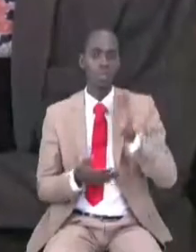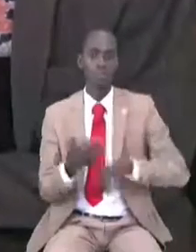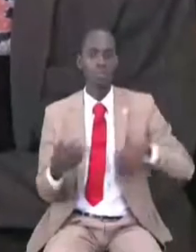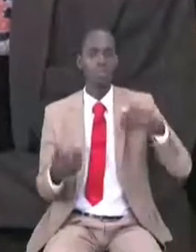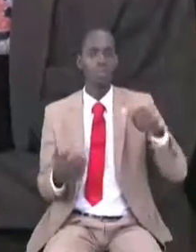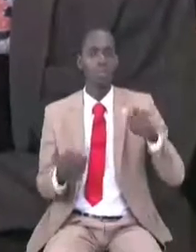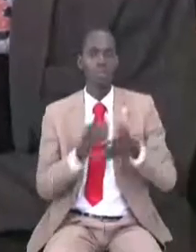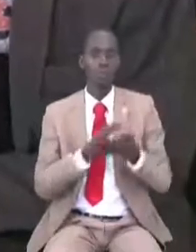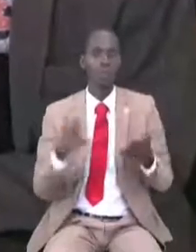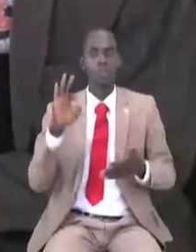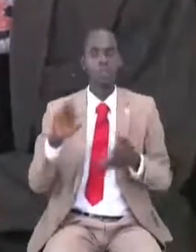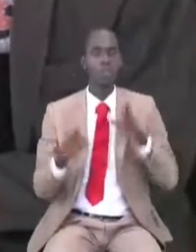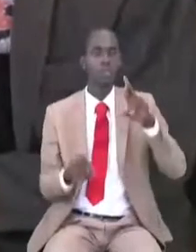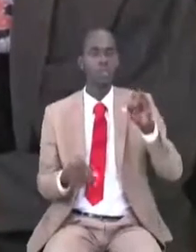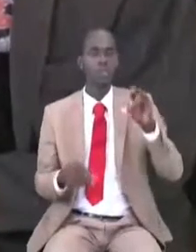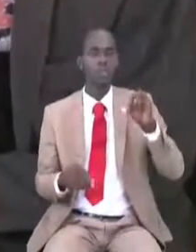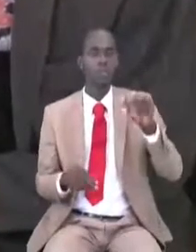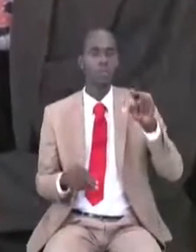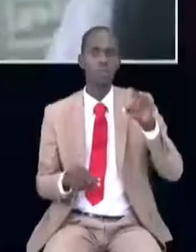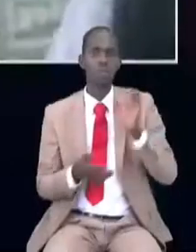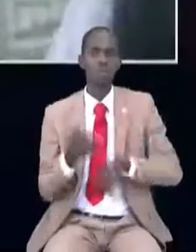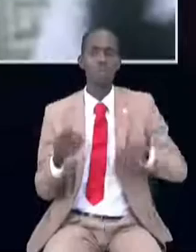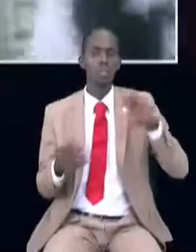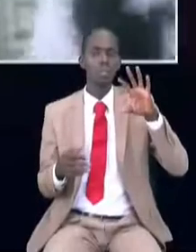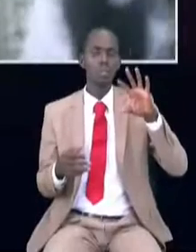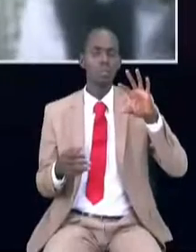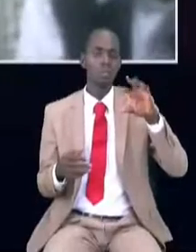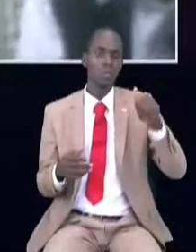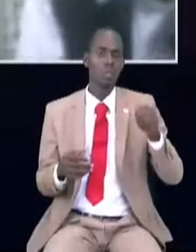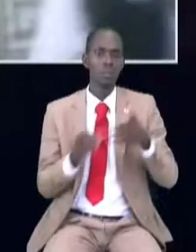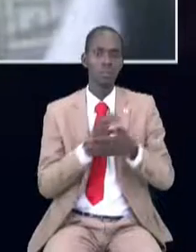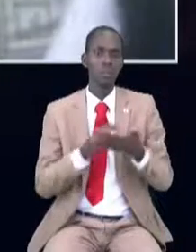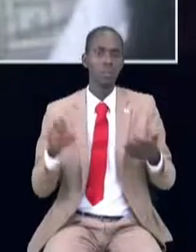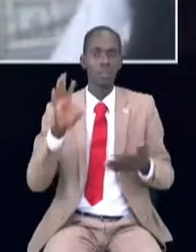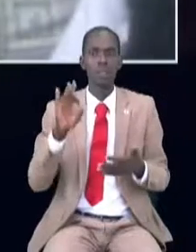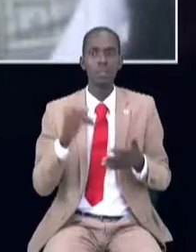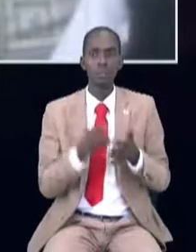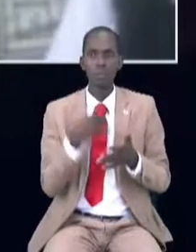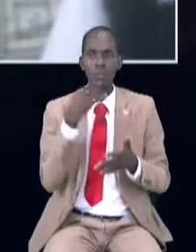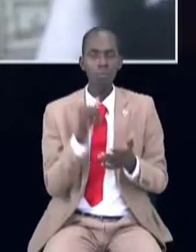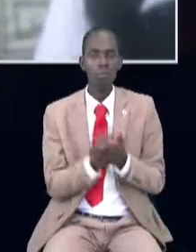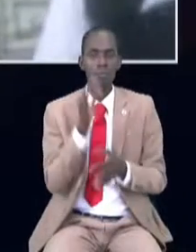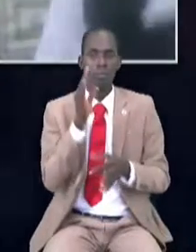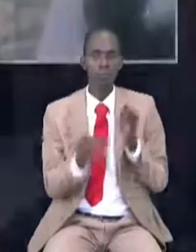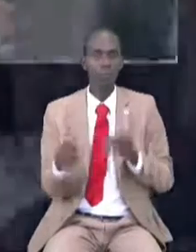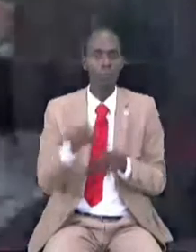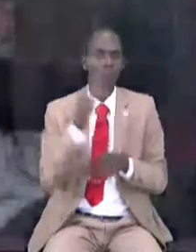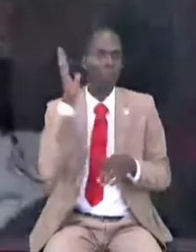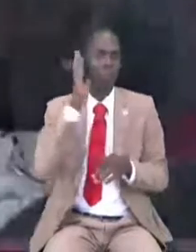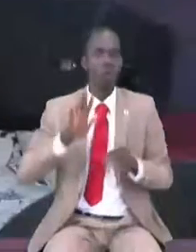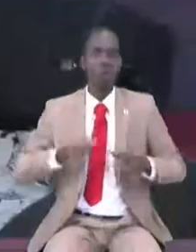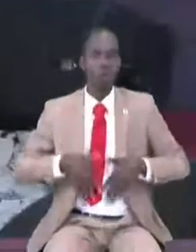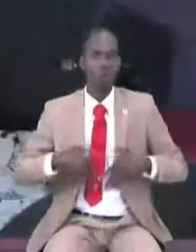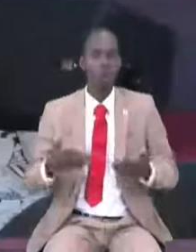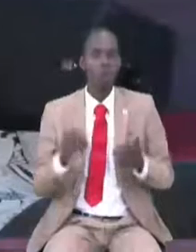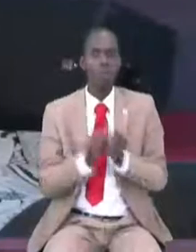10, verset 9. Si tu confesses de ta bouche le Seigneur Jésus, et si tu crois dans